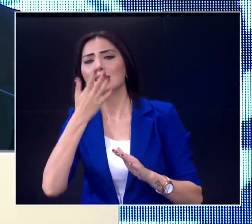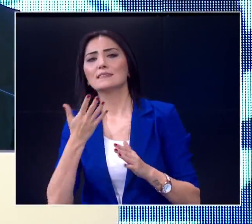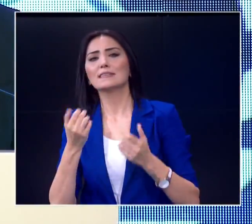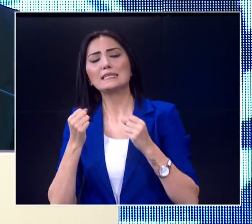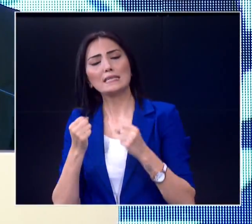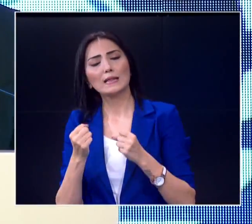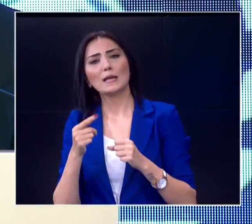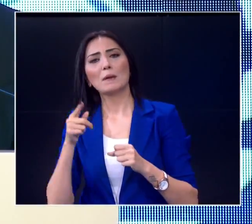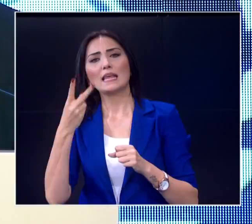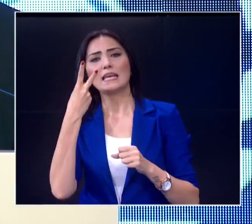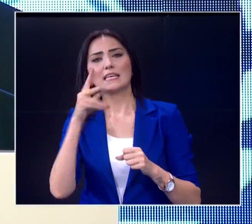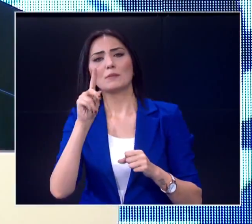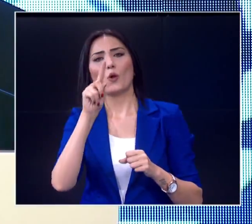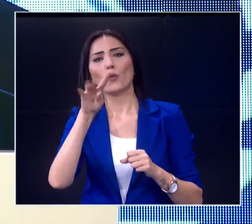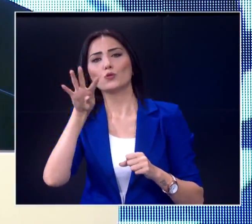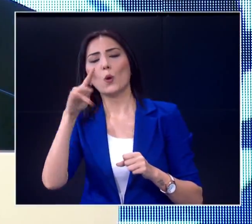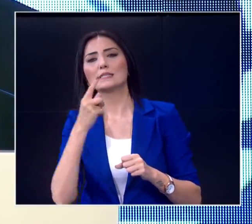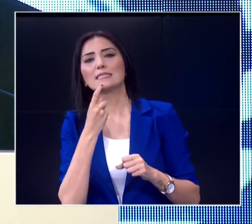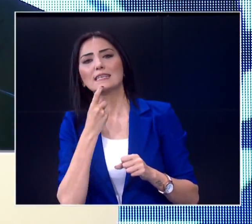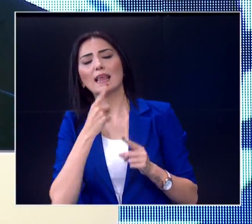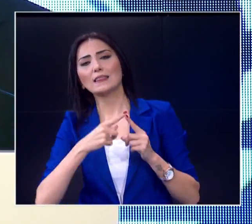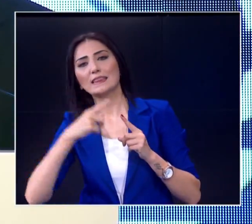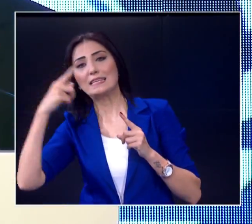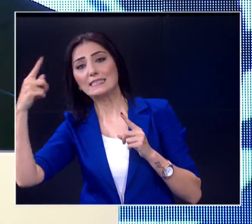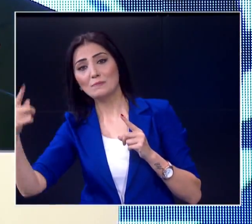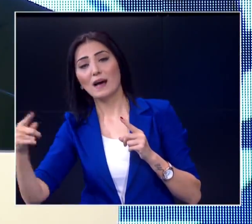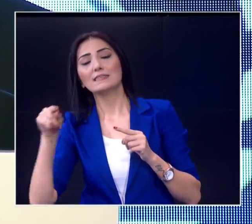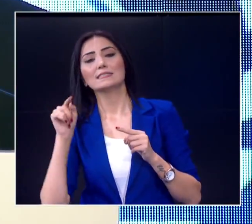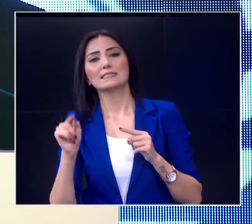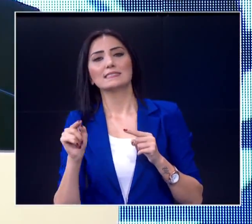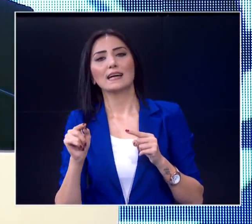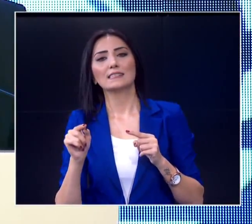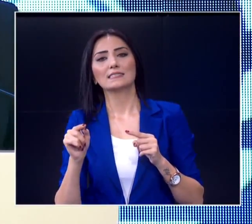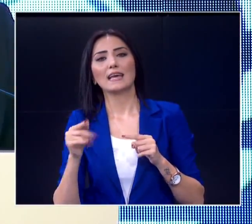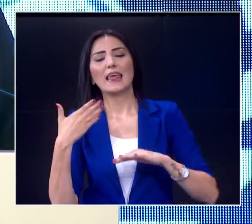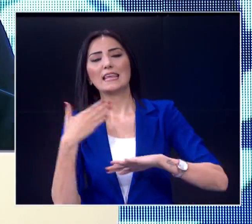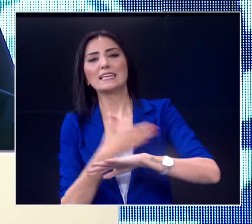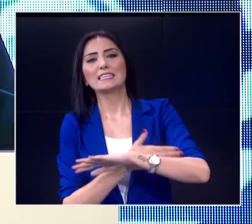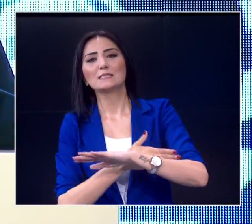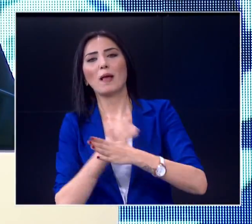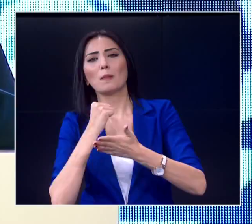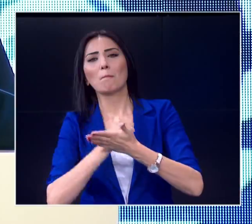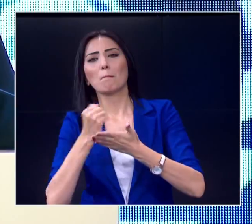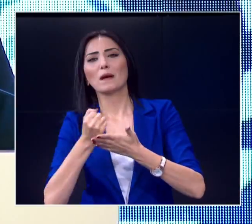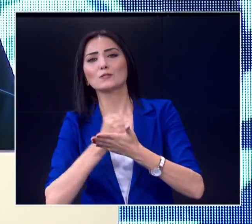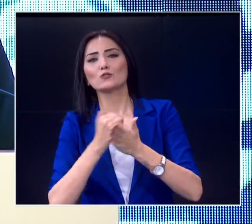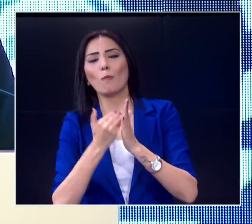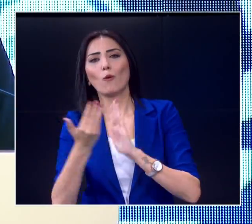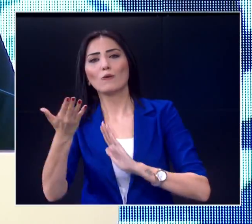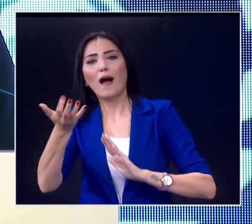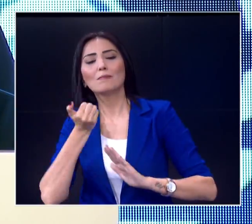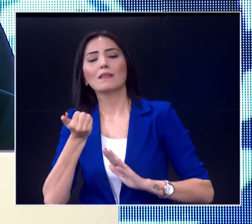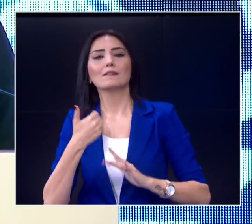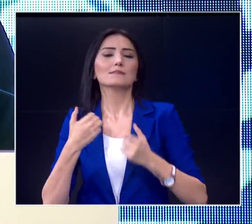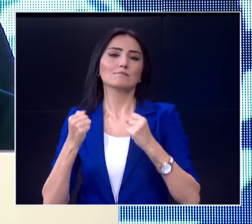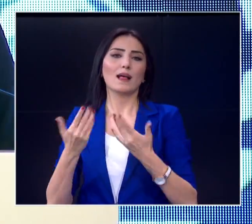bakımından 2014 yılından itibaren hizmet pasaportu almalarını